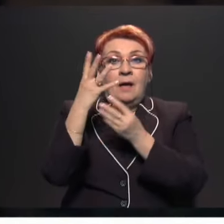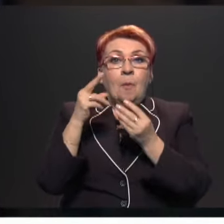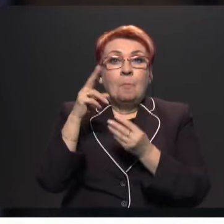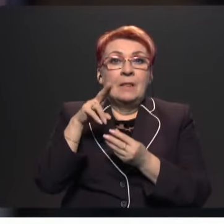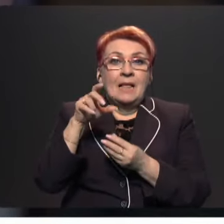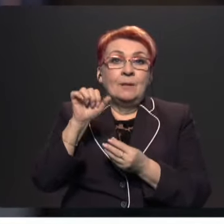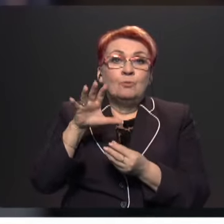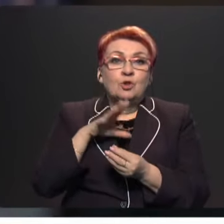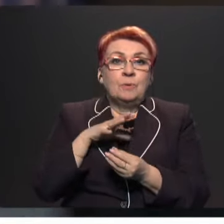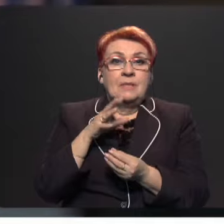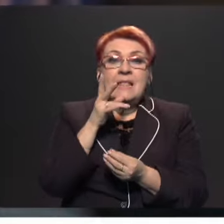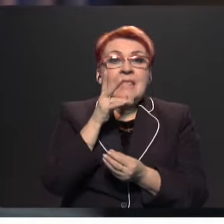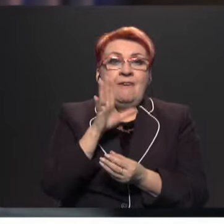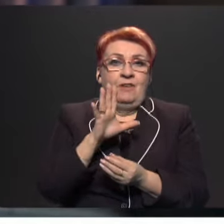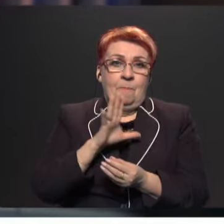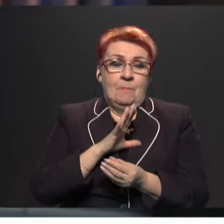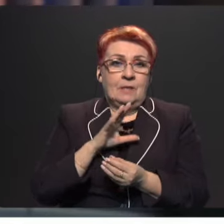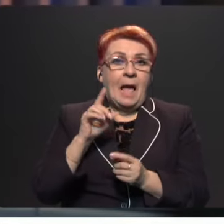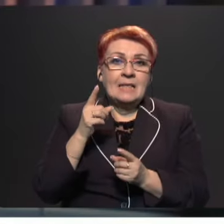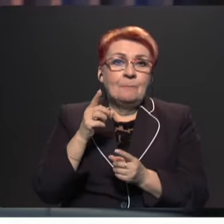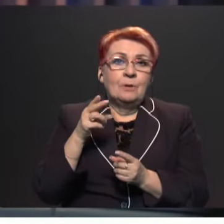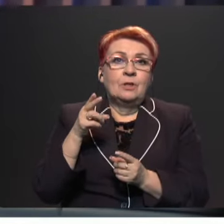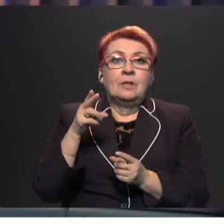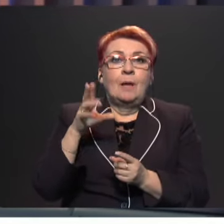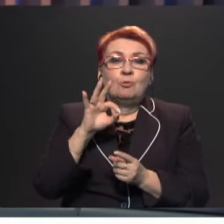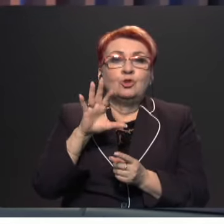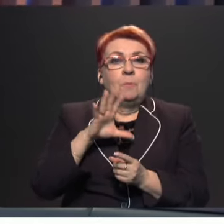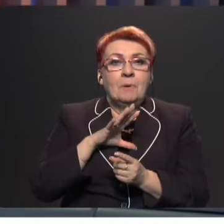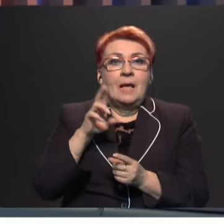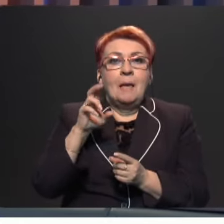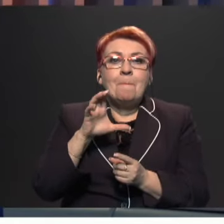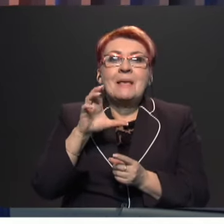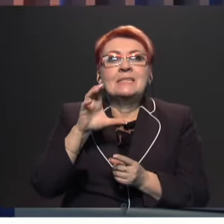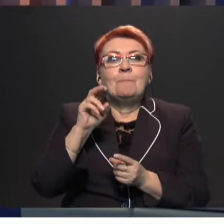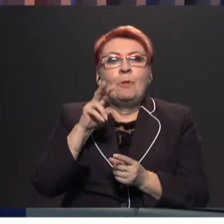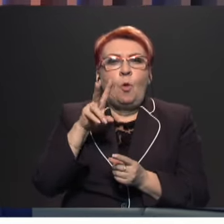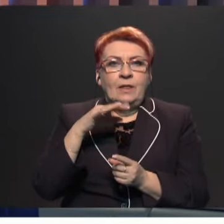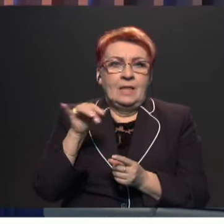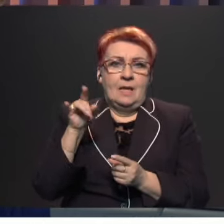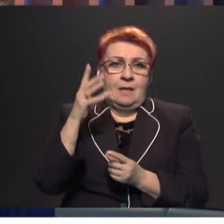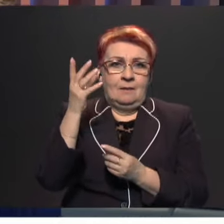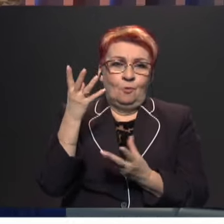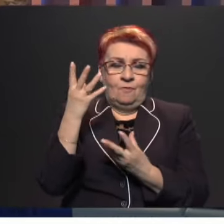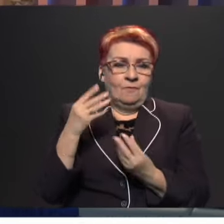не время, а не потому что она была бесплодной. Объясните, пожалуйста.